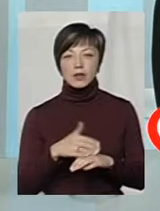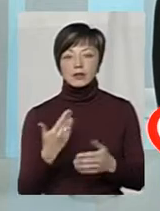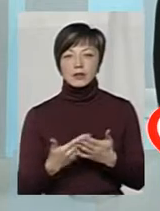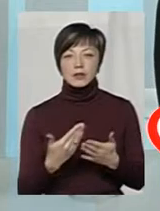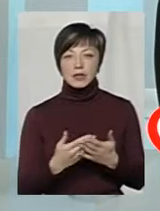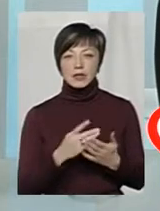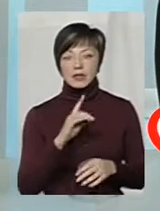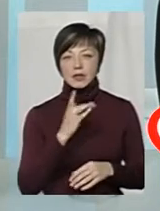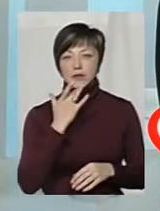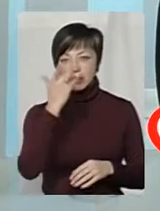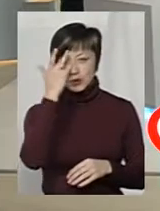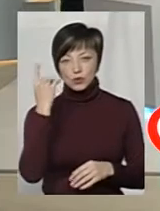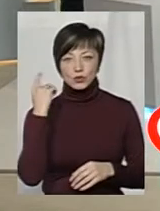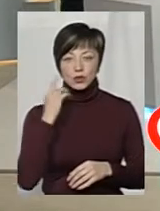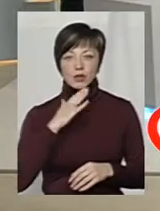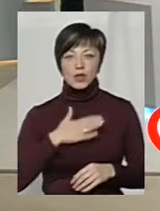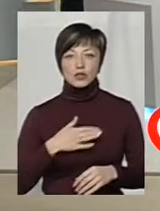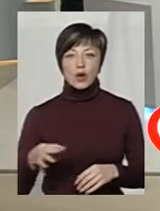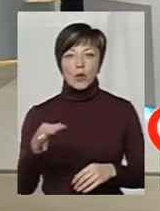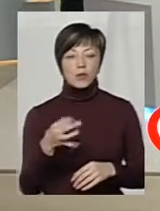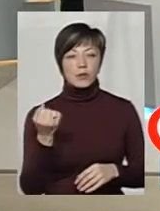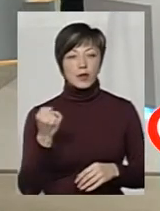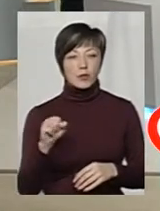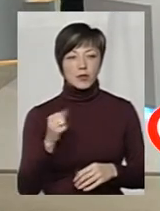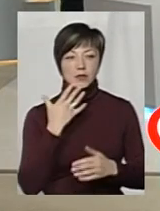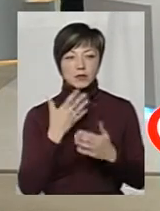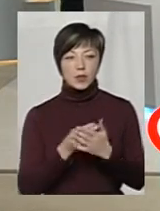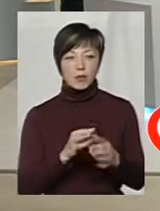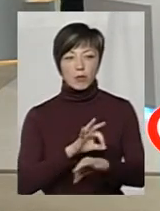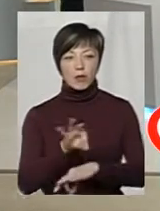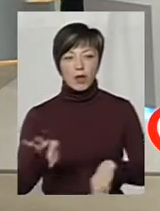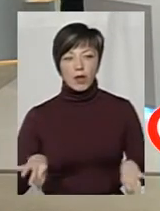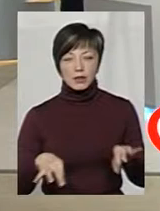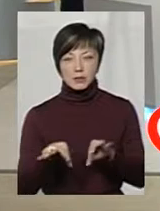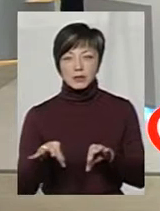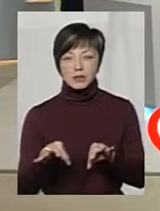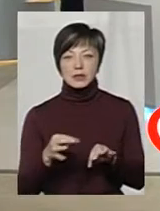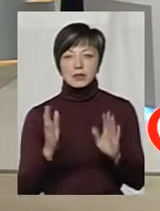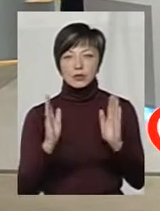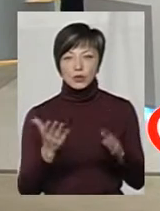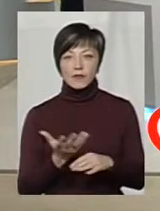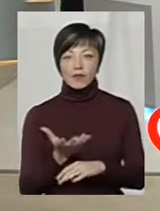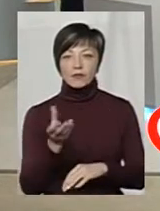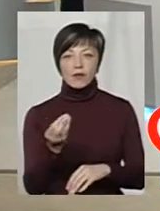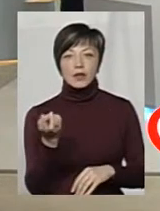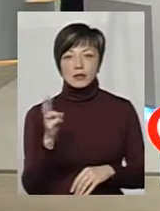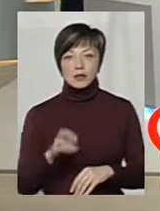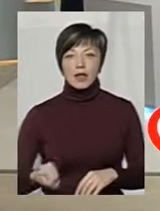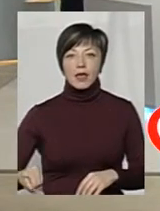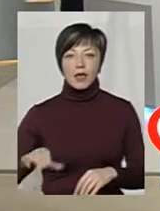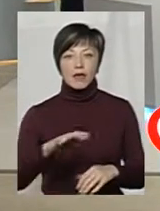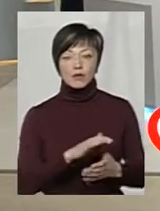десь влітку я чула, що наша область перемогла зі своїми проектами, і ці проекти будуть фінансуватися